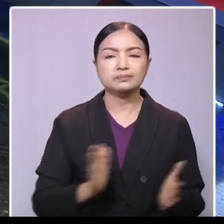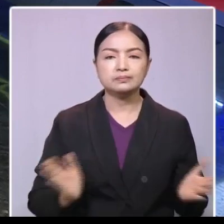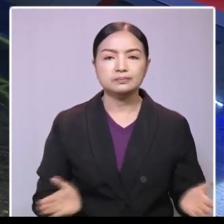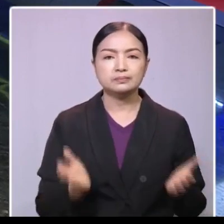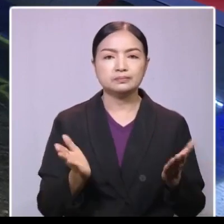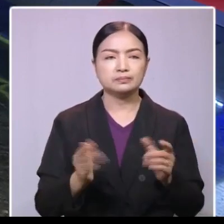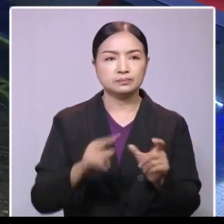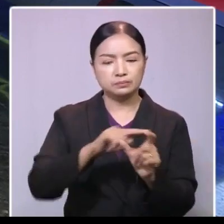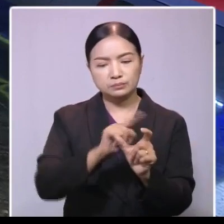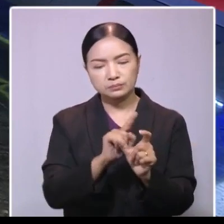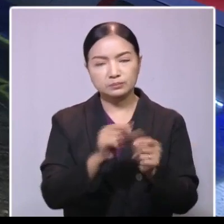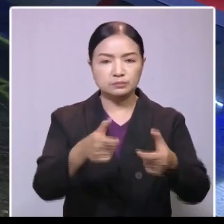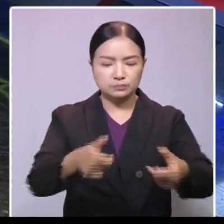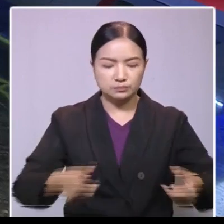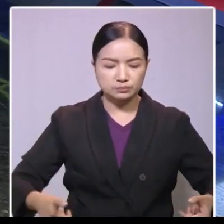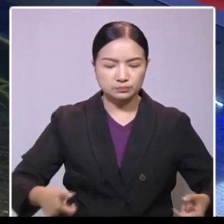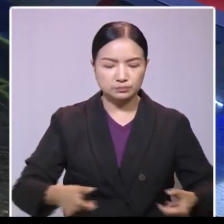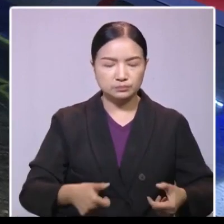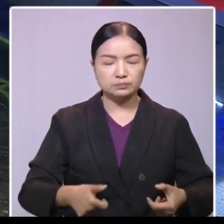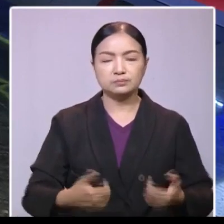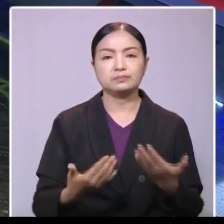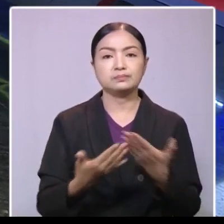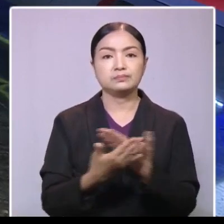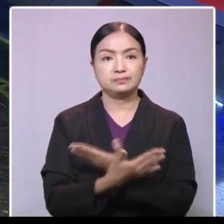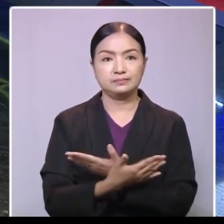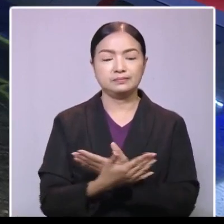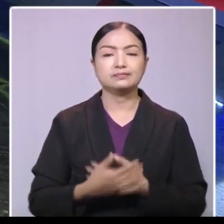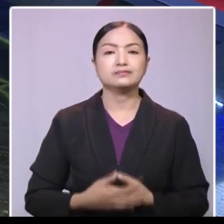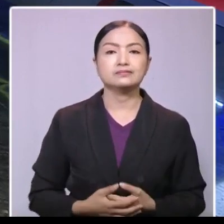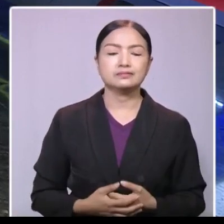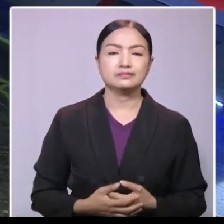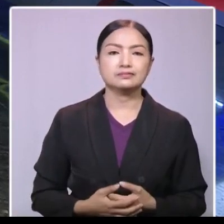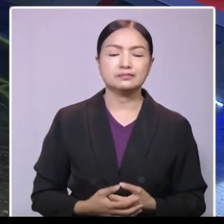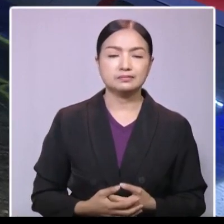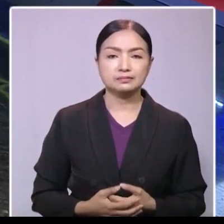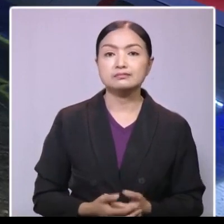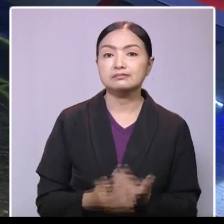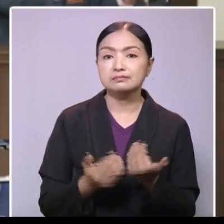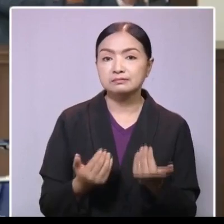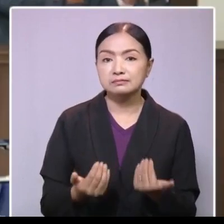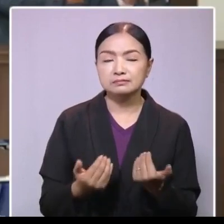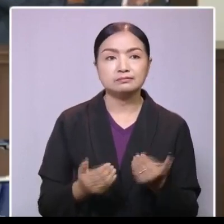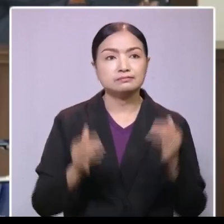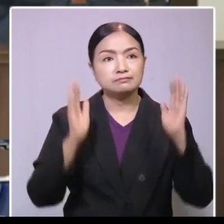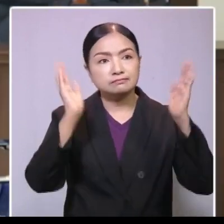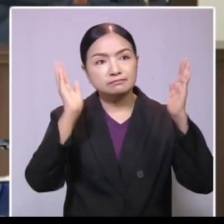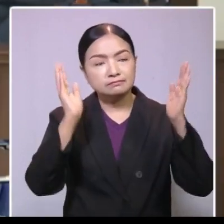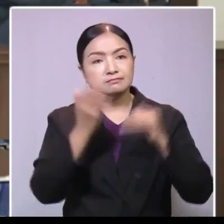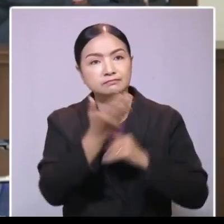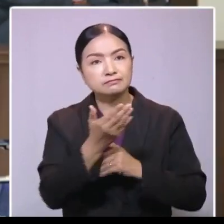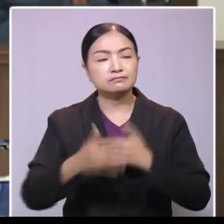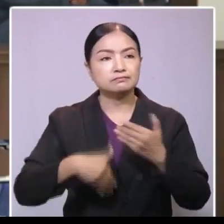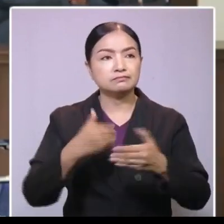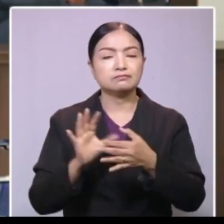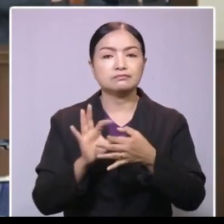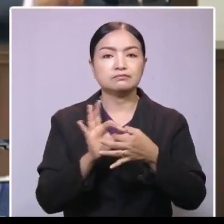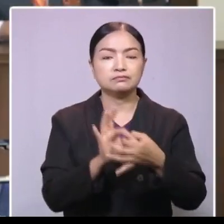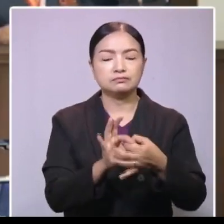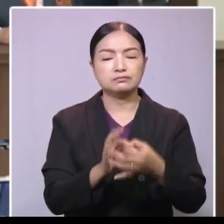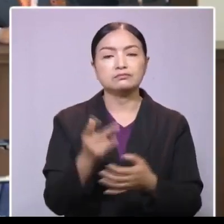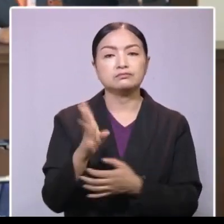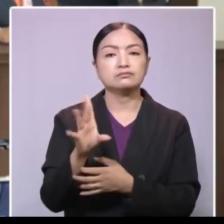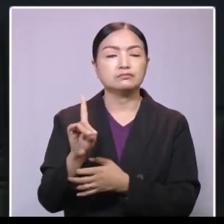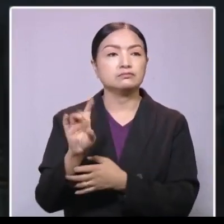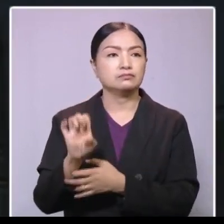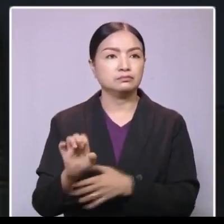เปลี่ยนแปลงสำนวนความเร็วรดคดีบอสอยู่วิทยานะครับวันนี้เป็นการแถลงความคืบหน้าของคดีนะครับโดยทางคุณประยุทธ์